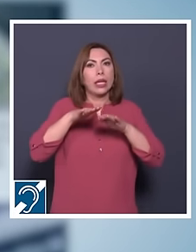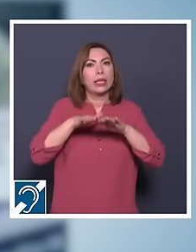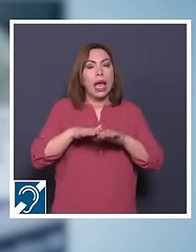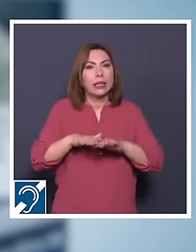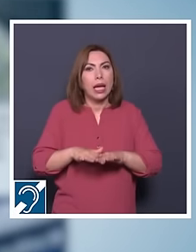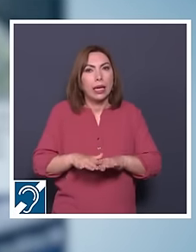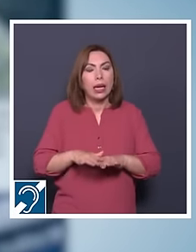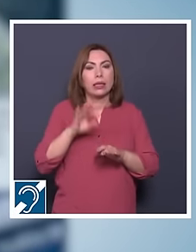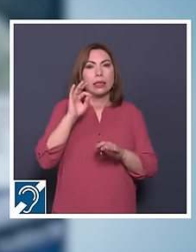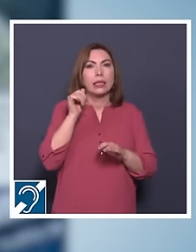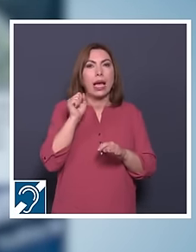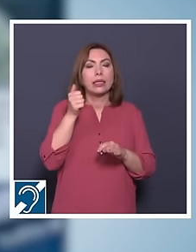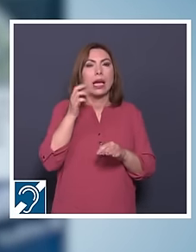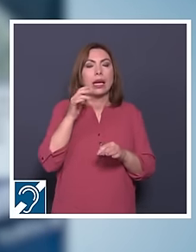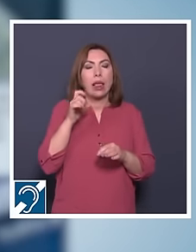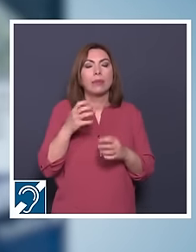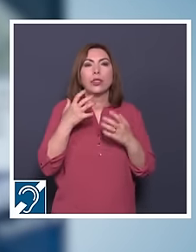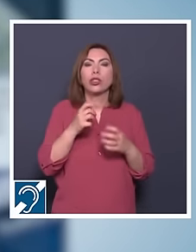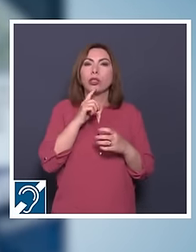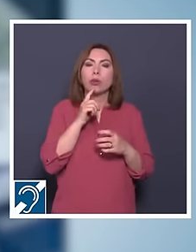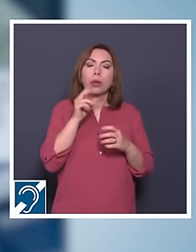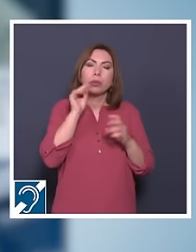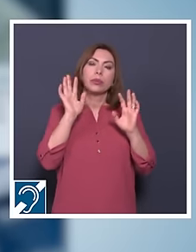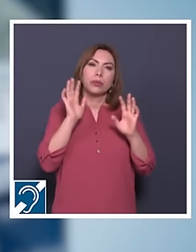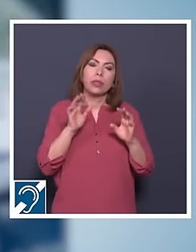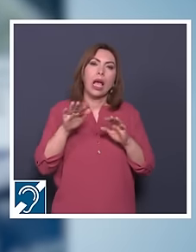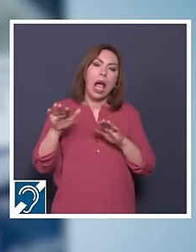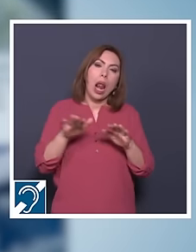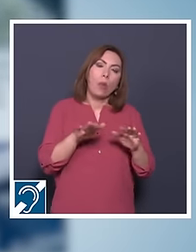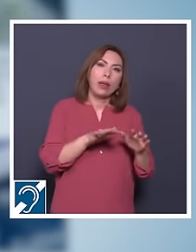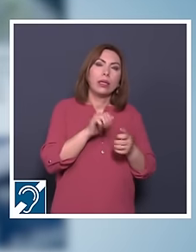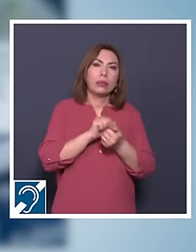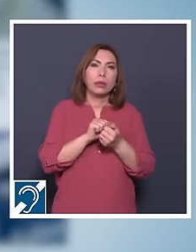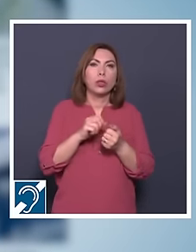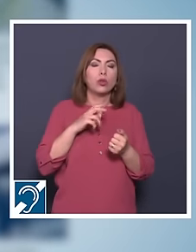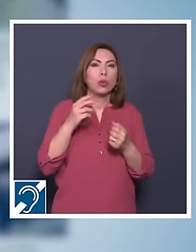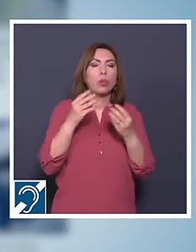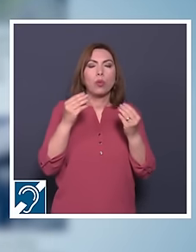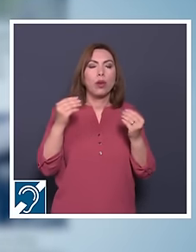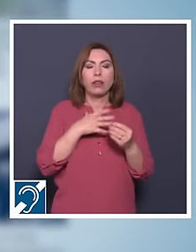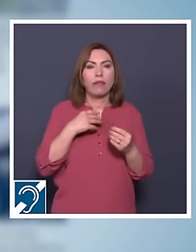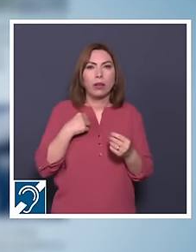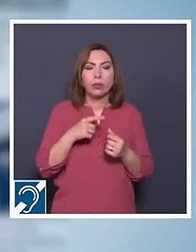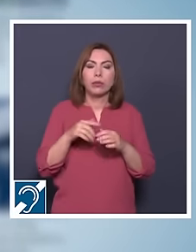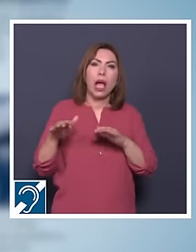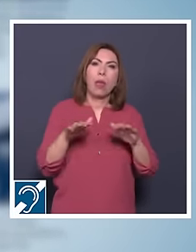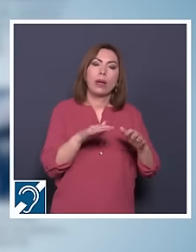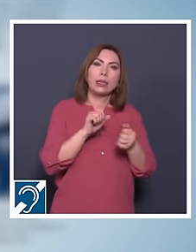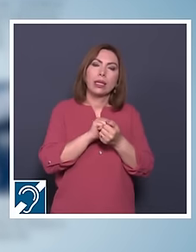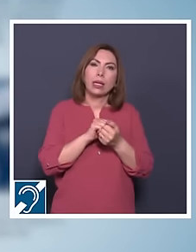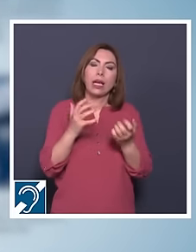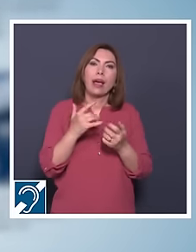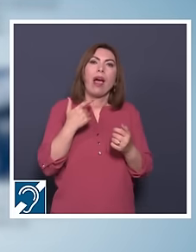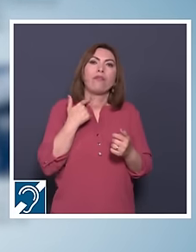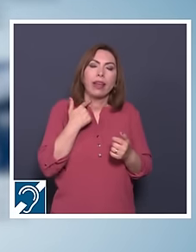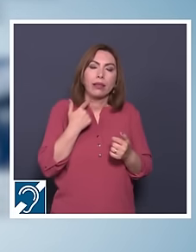tasările. Ceea ce numim generic alunecări de teren sunt foarte multe fenomene. Alunecările de teren, cel puțin care